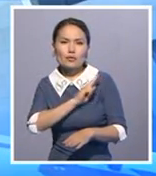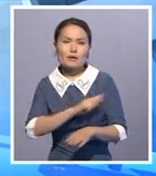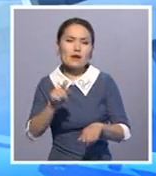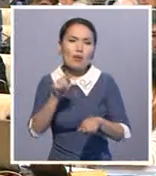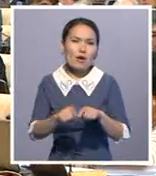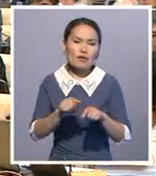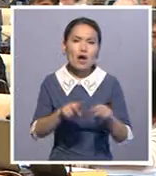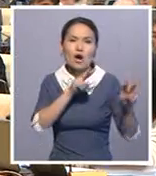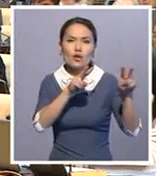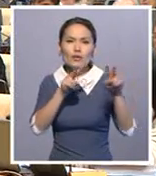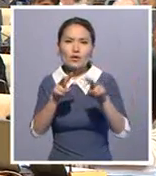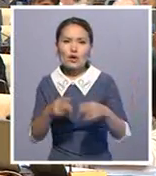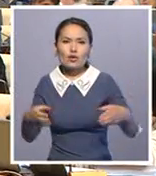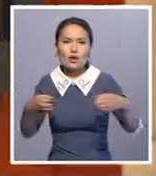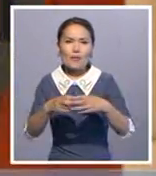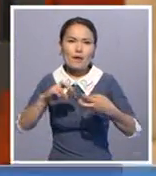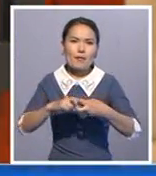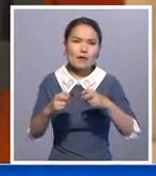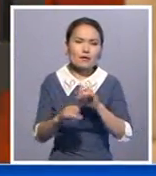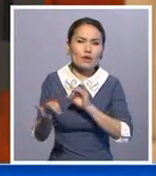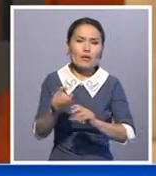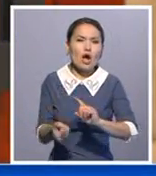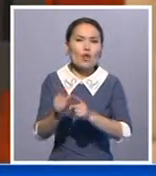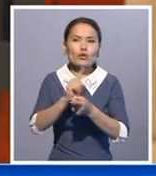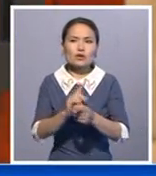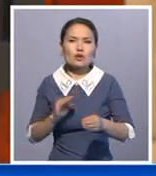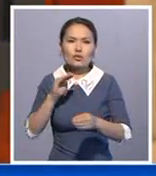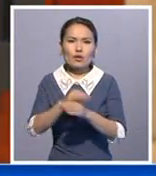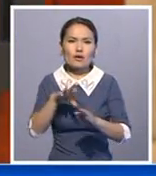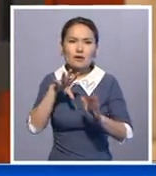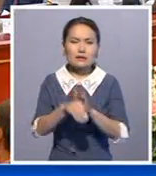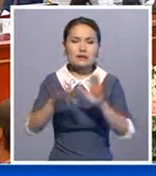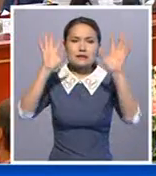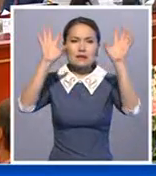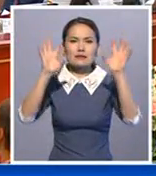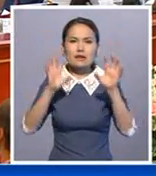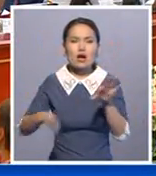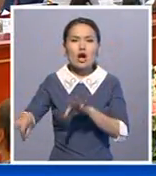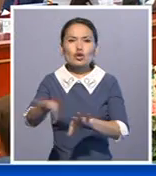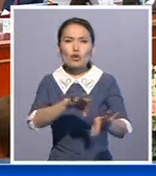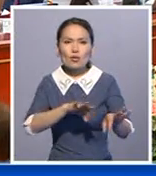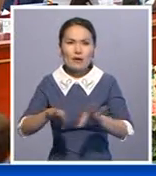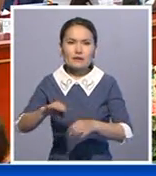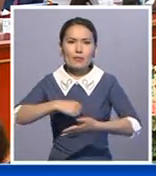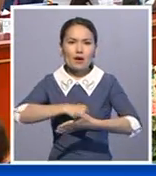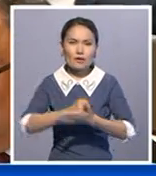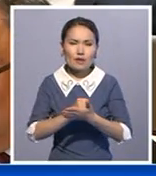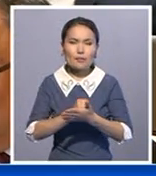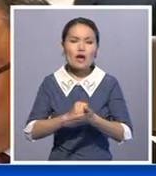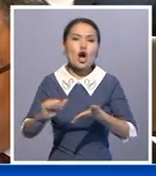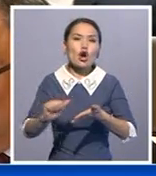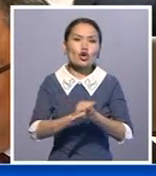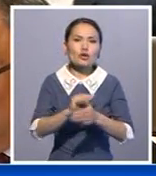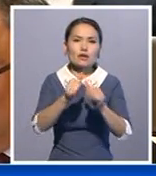бақылауды және қадағалауды ұйымдастыру мәселелері бойынша өзгерістер мен толықтырулар енгізу туралы заң жобасын бірінші оқылымда мақұлдады. Құжат